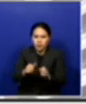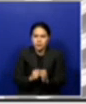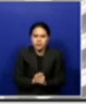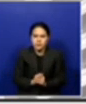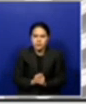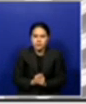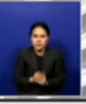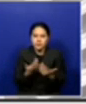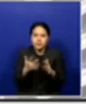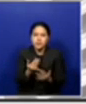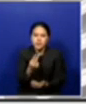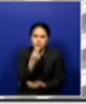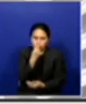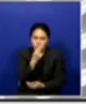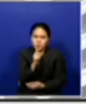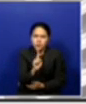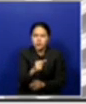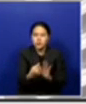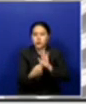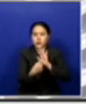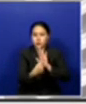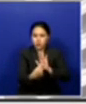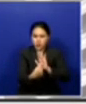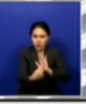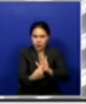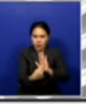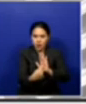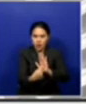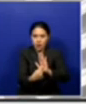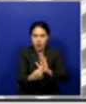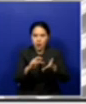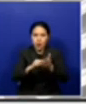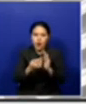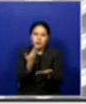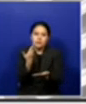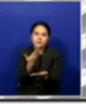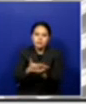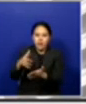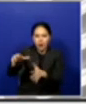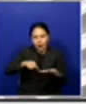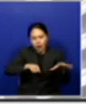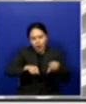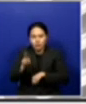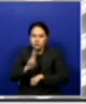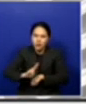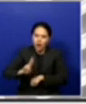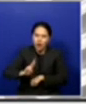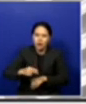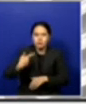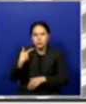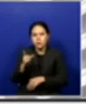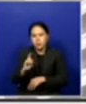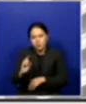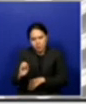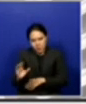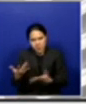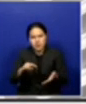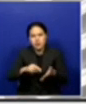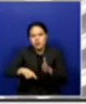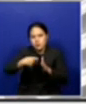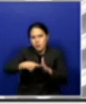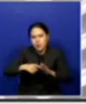อันนี้คือตัวอย่างของการนำไปใช้ที่ไม่สมเหตุสมผลที่ไม่ปรากฏอยู่ในการโอนงบประม